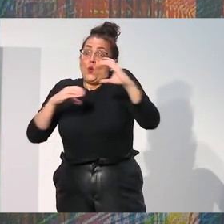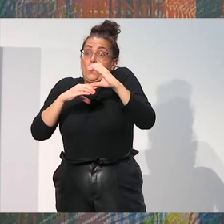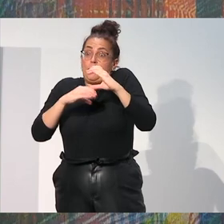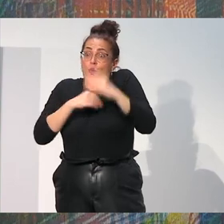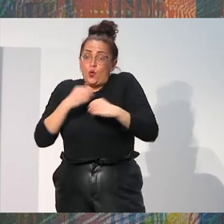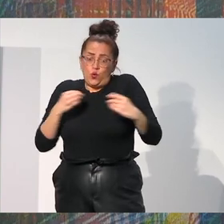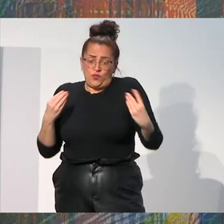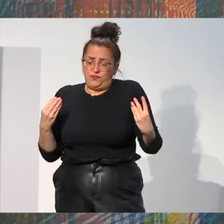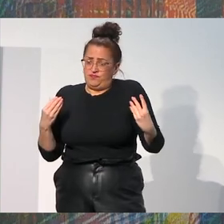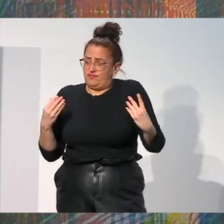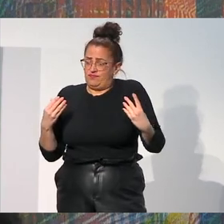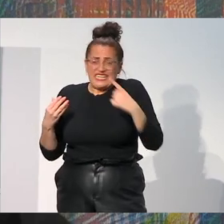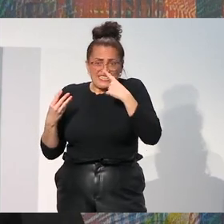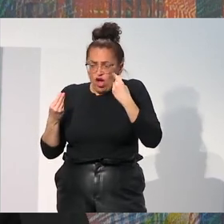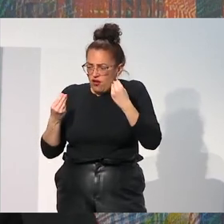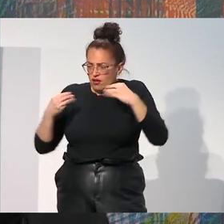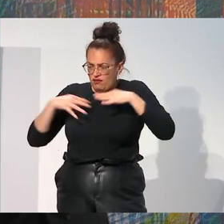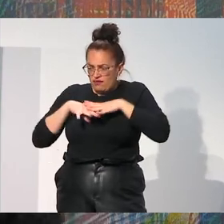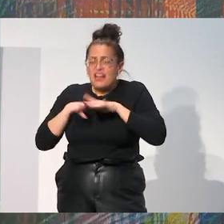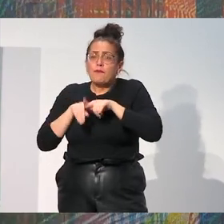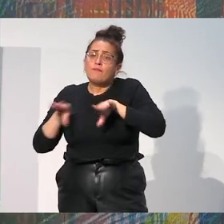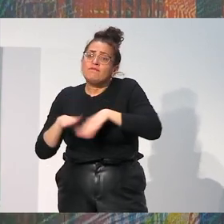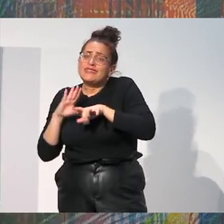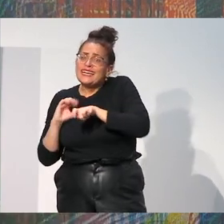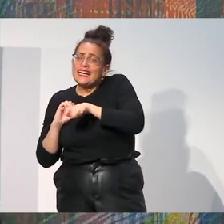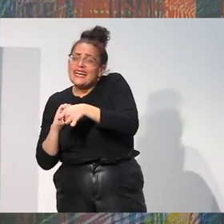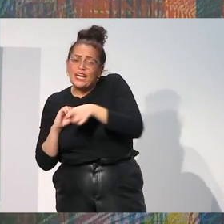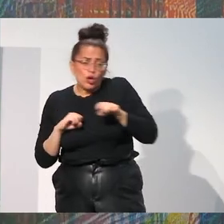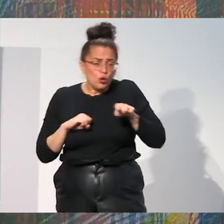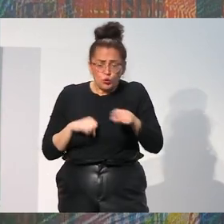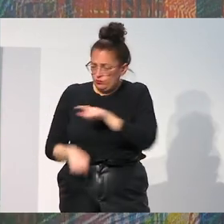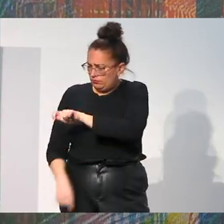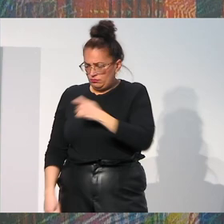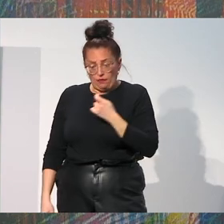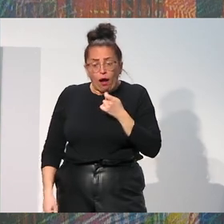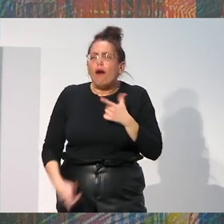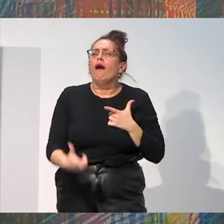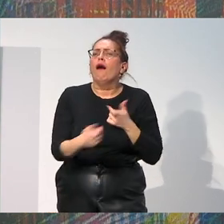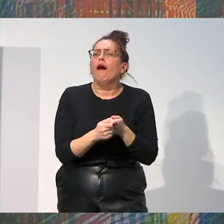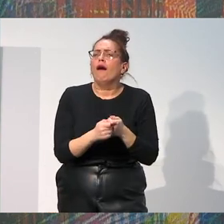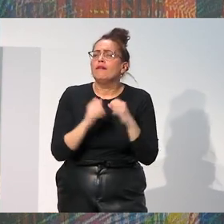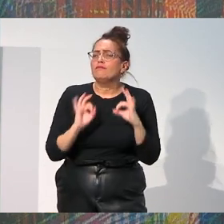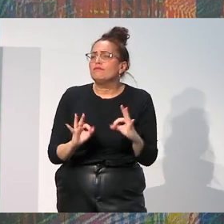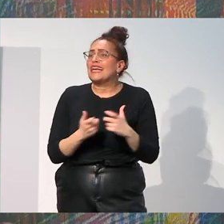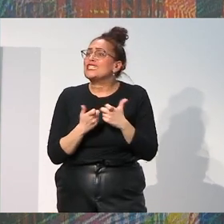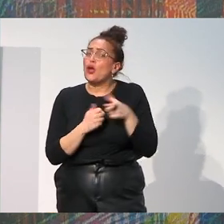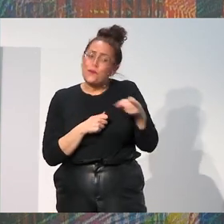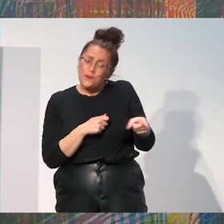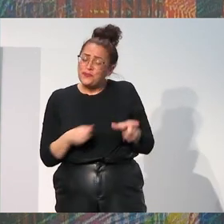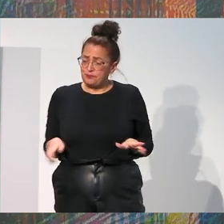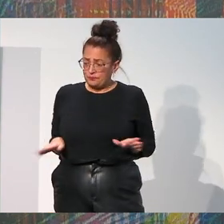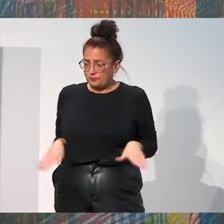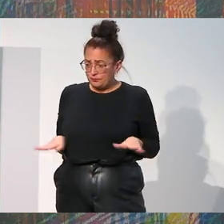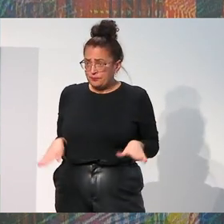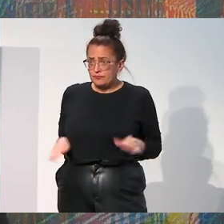quelque sorte. Comment et qu'est-ce que vont pouvoir inventer un être, par exemple, comme le pingouin, qui n'a pas de main, qui n'a même